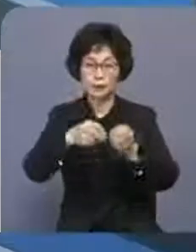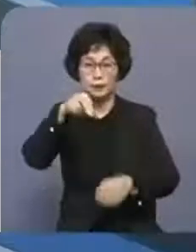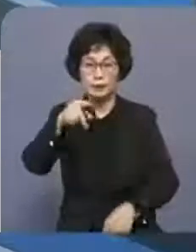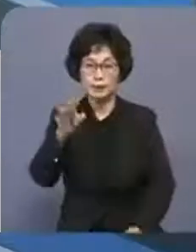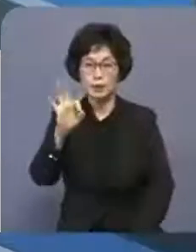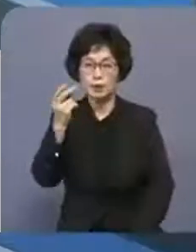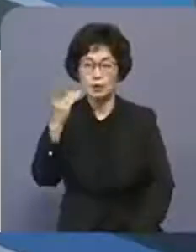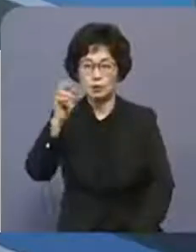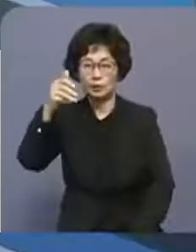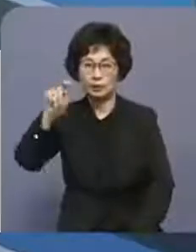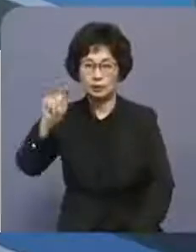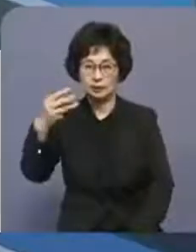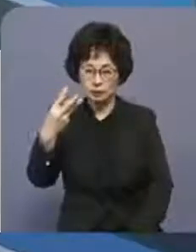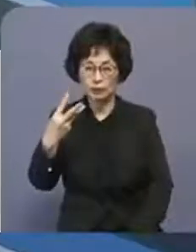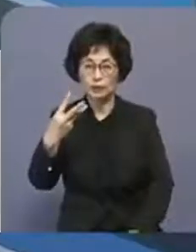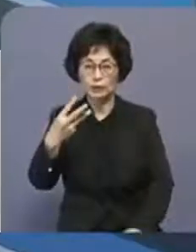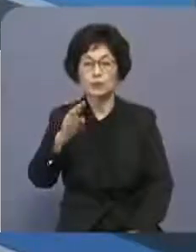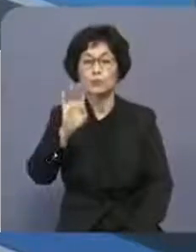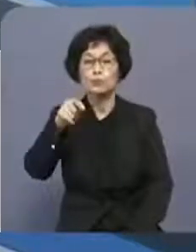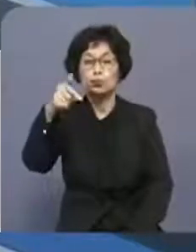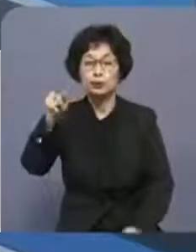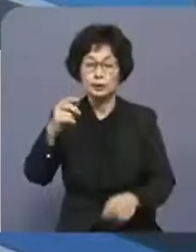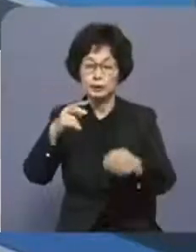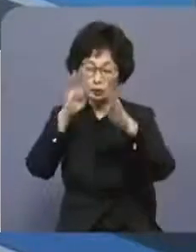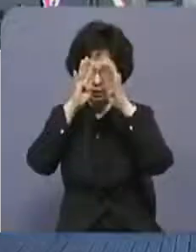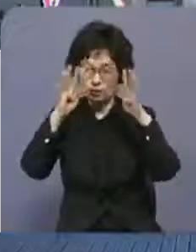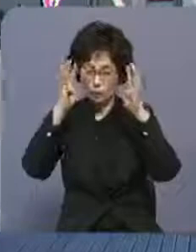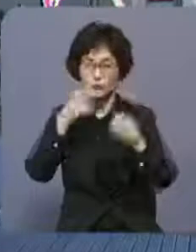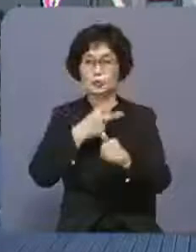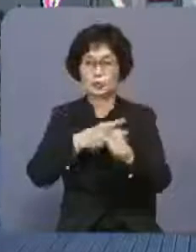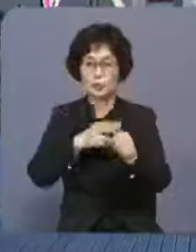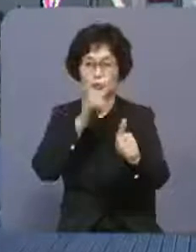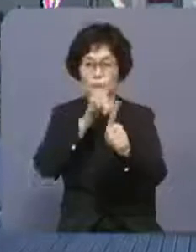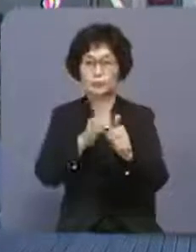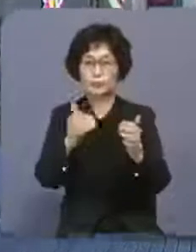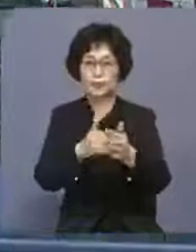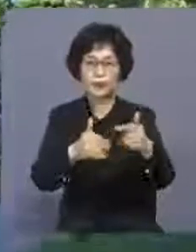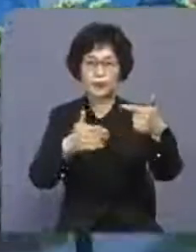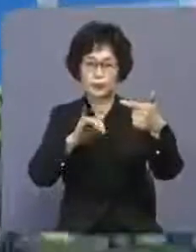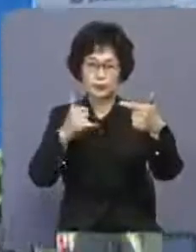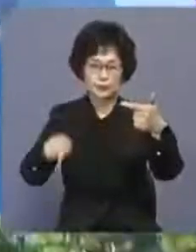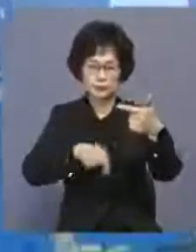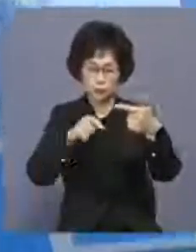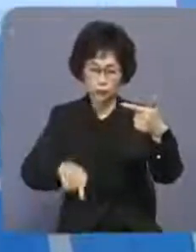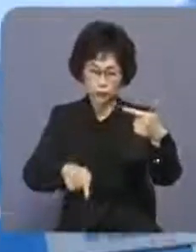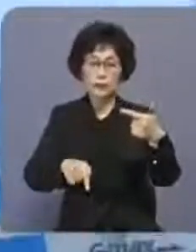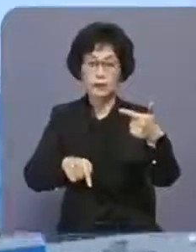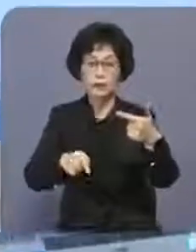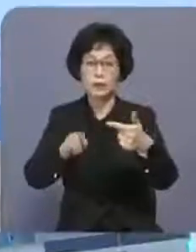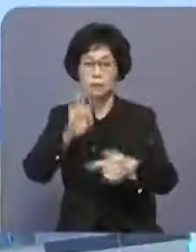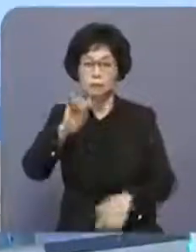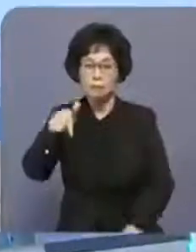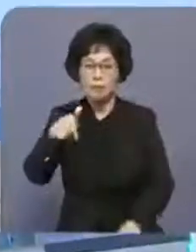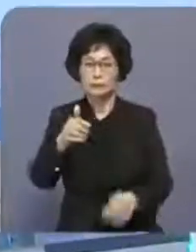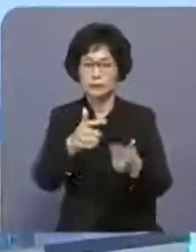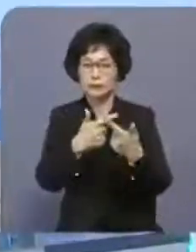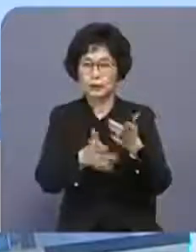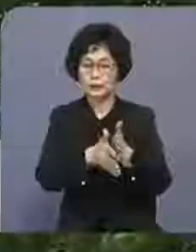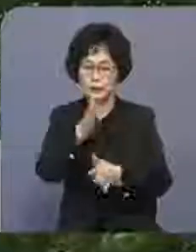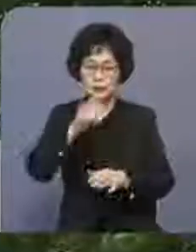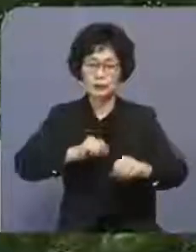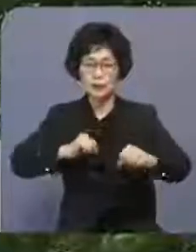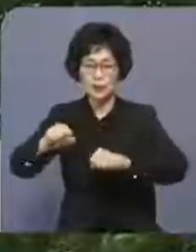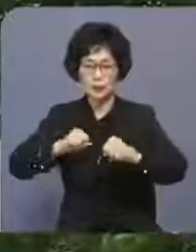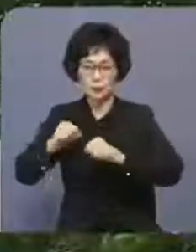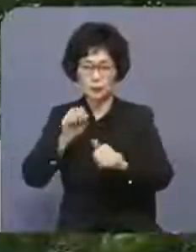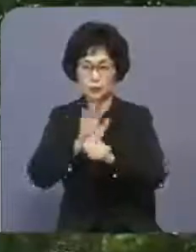부산산업과학혁신원장에는 소용철 부경대 교수가 각각 임명됐습니다. 6명 가운데 박형준 시장 선거 캠프에서 활동한 인사는